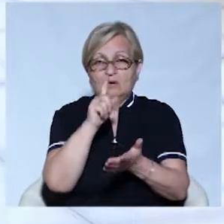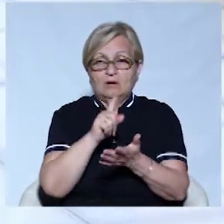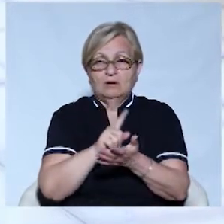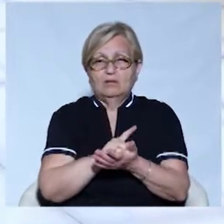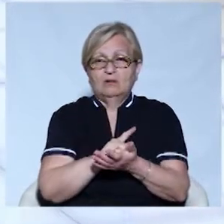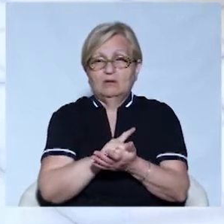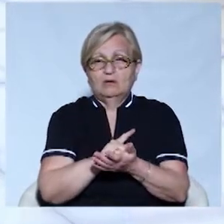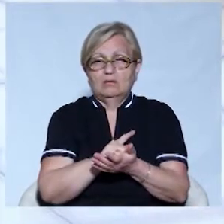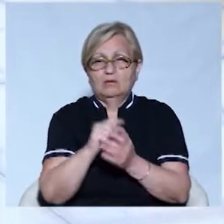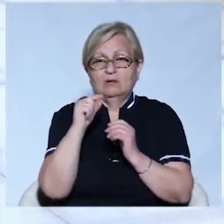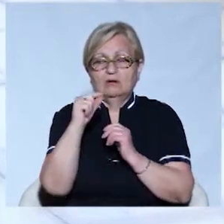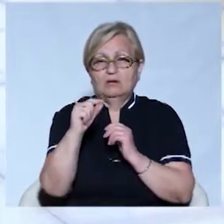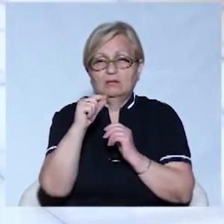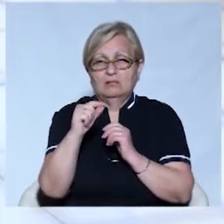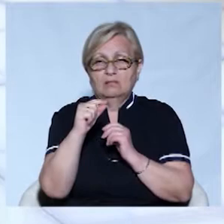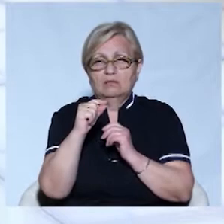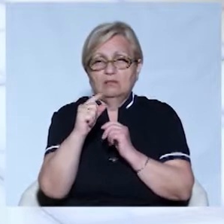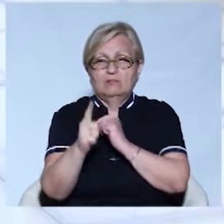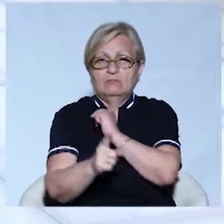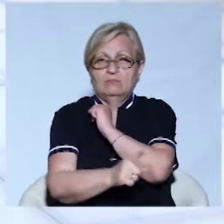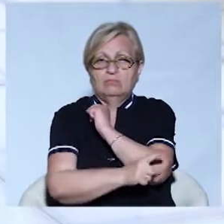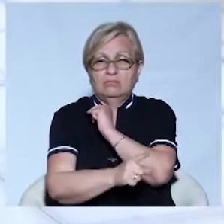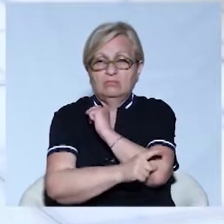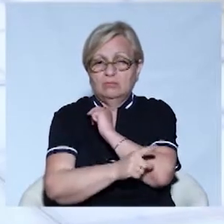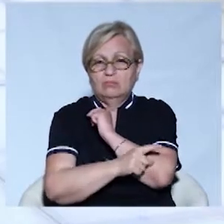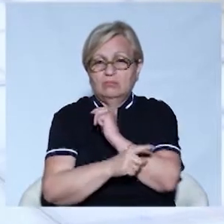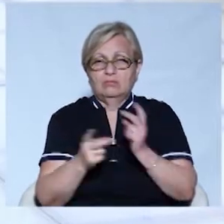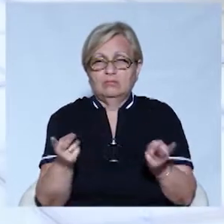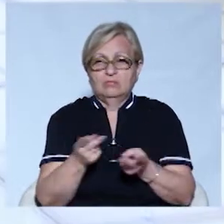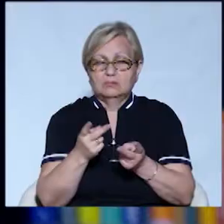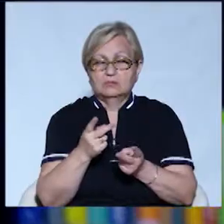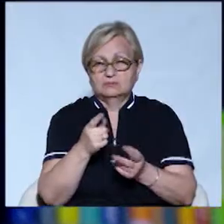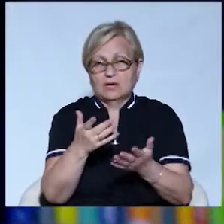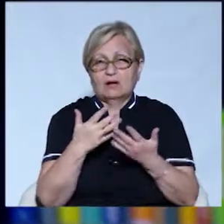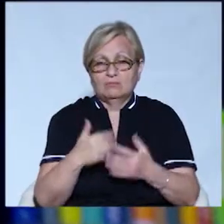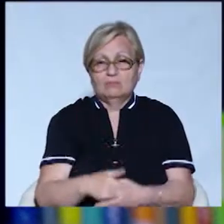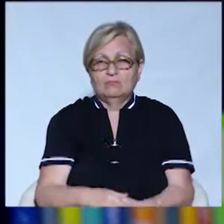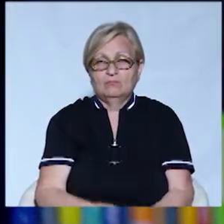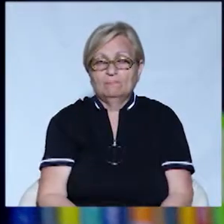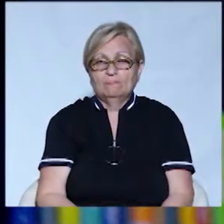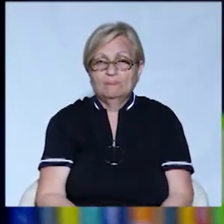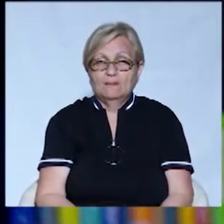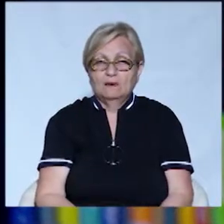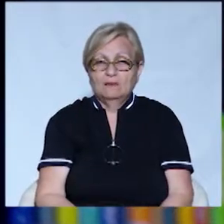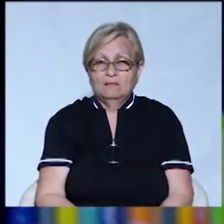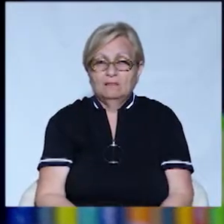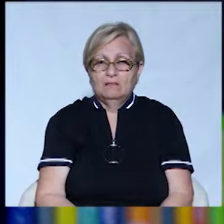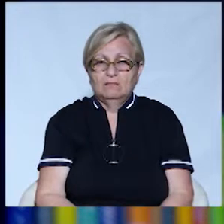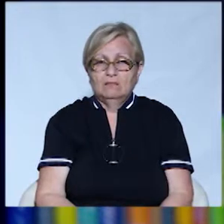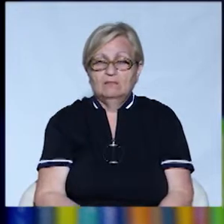აუცილებლად თანი, თ ბოლოს არტი გამოხატავს. აი ზმნა კი